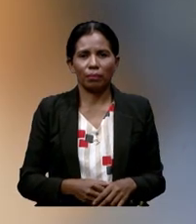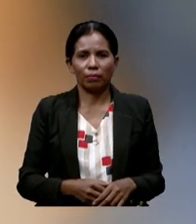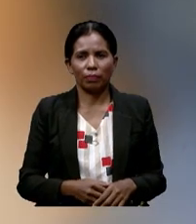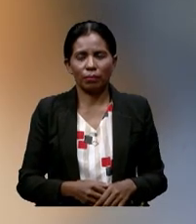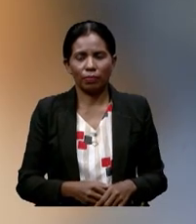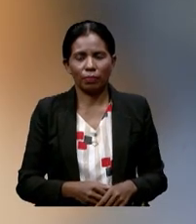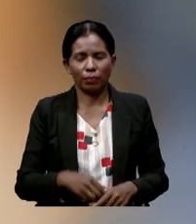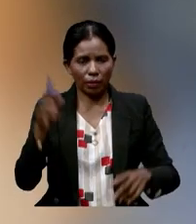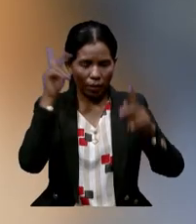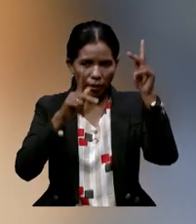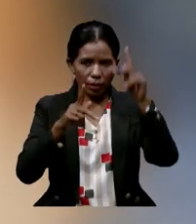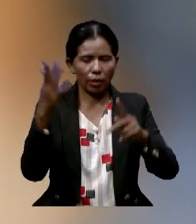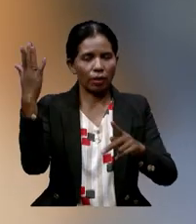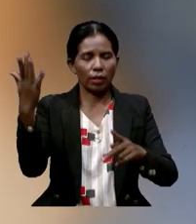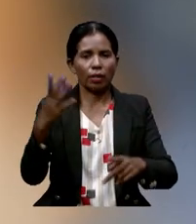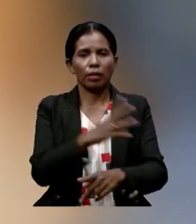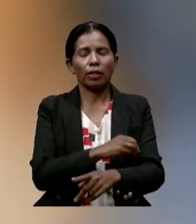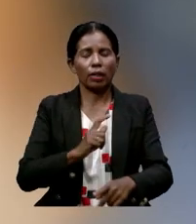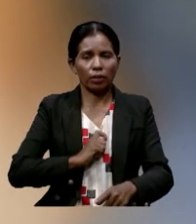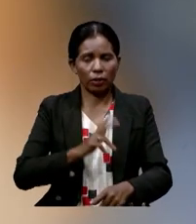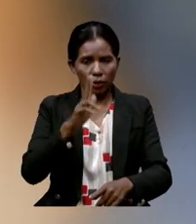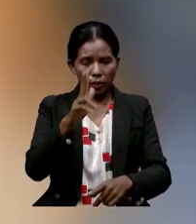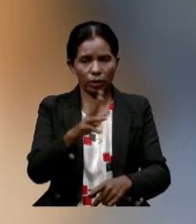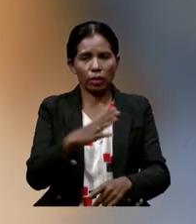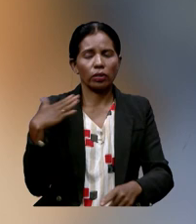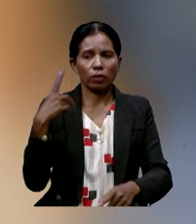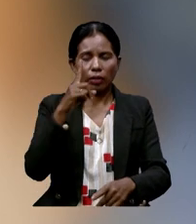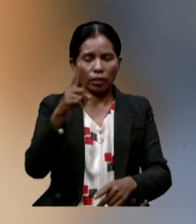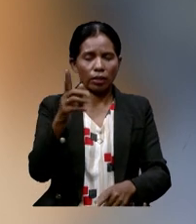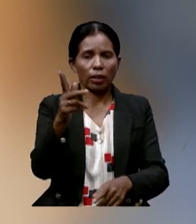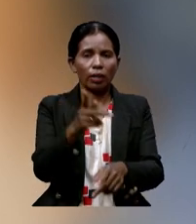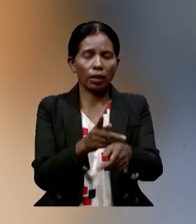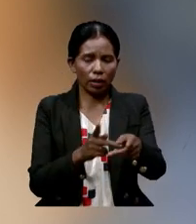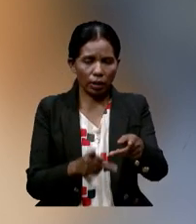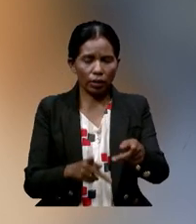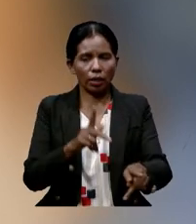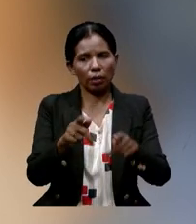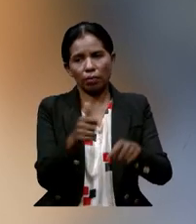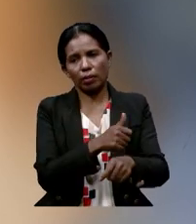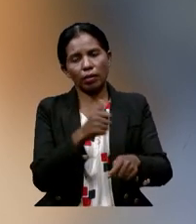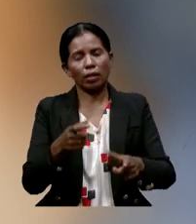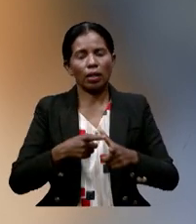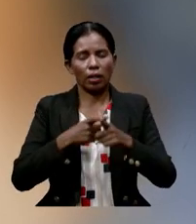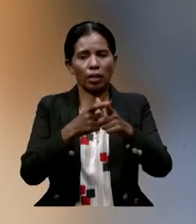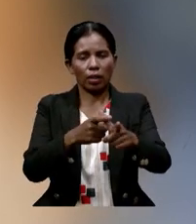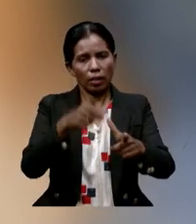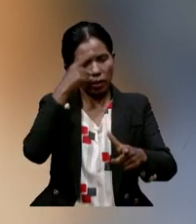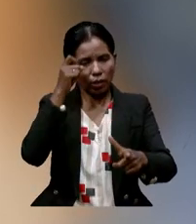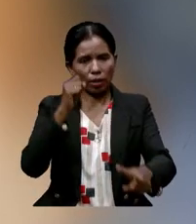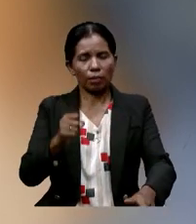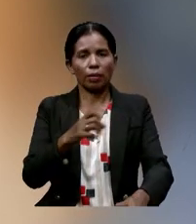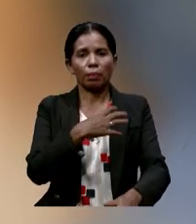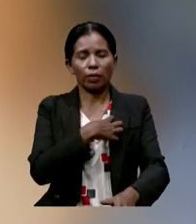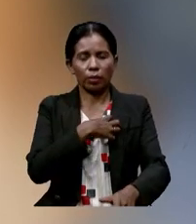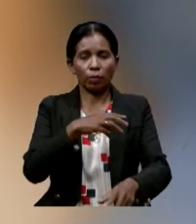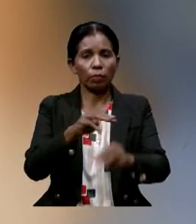Caso asalta malu ia area Maslidung tas tolu resulta joveng ida hetang kanek, no suspeitu sira halai lakon. Tambane komando pentel munisipi